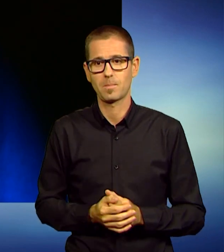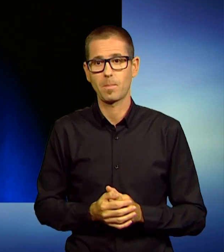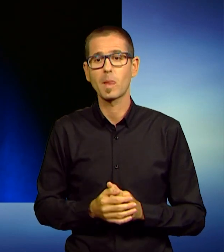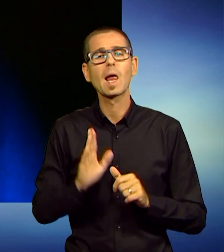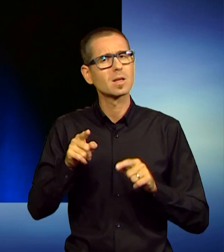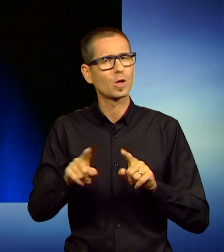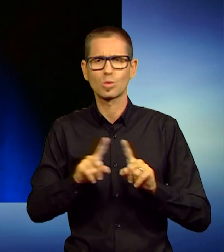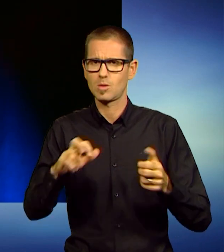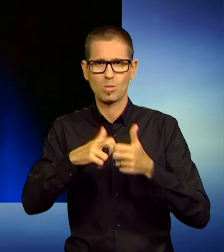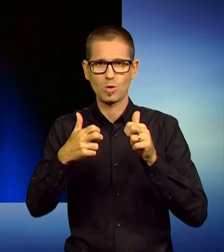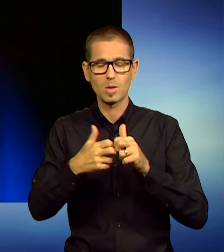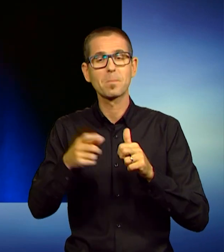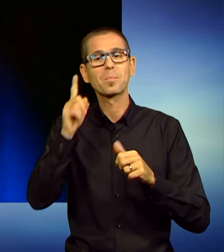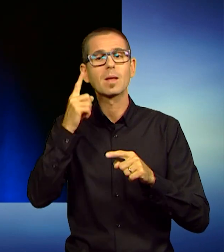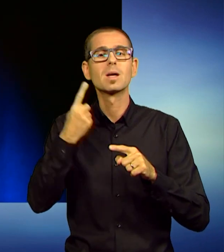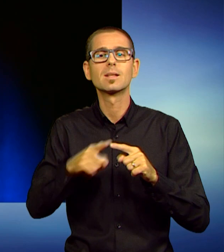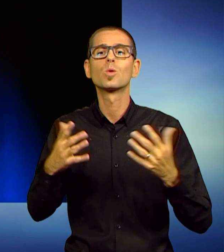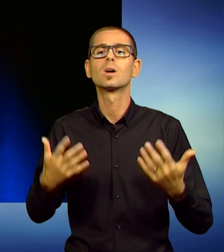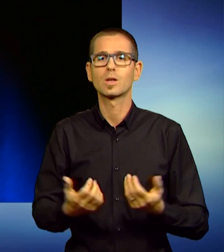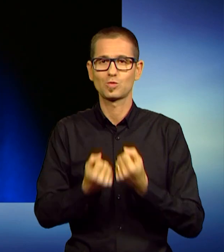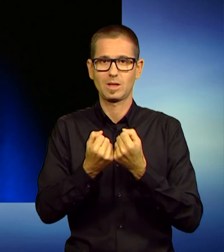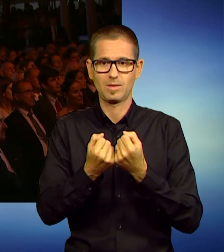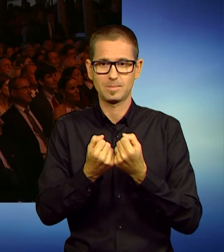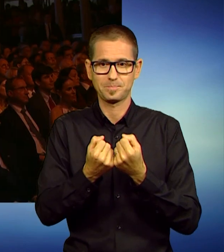torej to ne bo problem, temveč del rešitve.